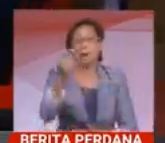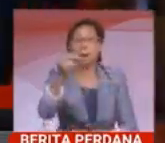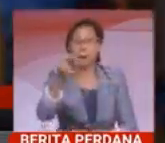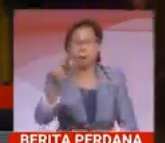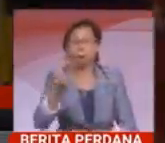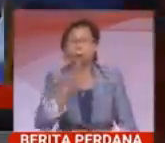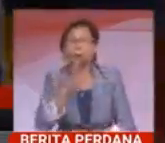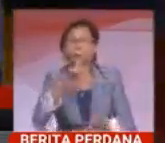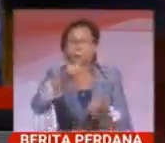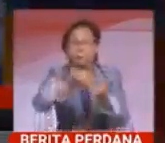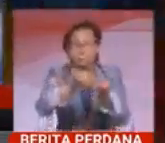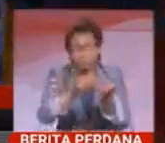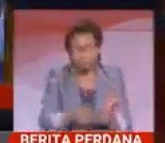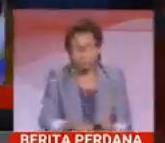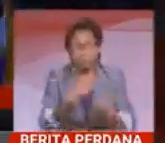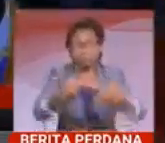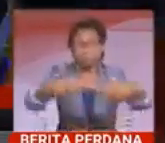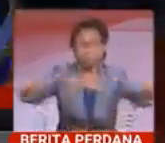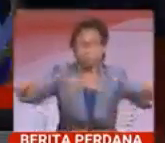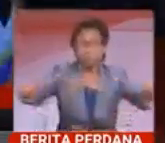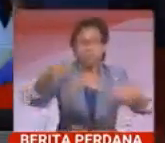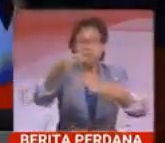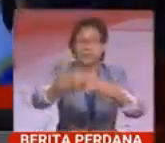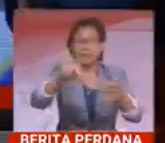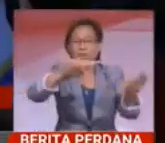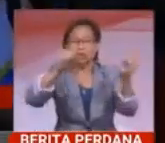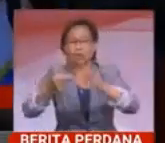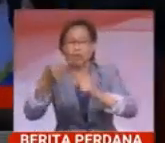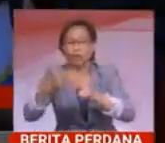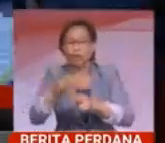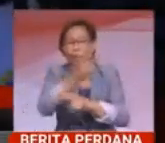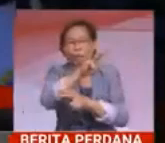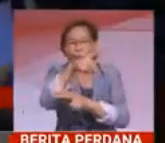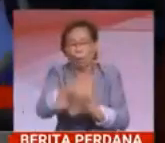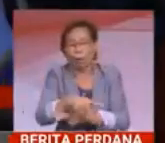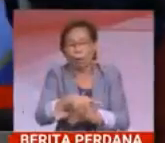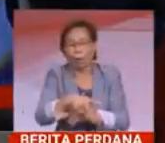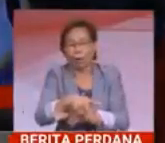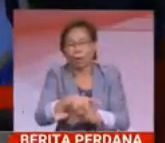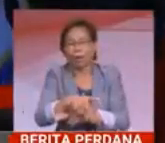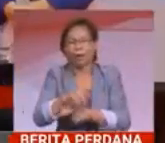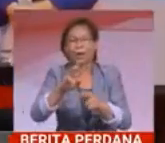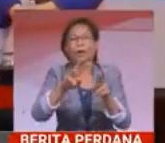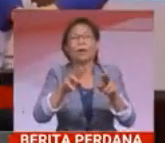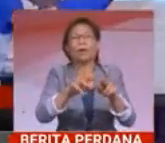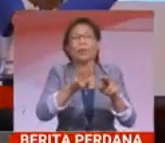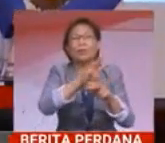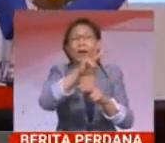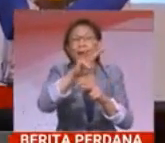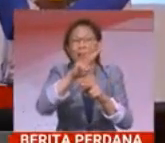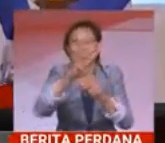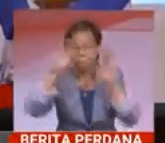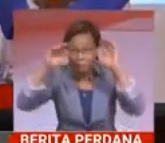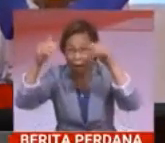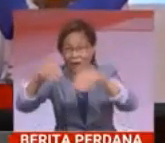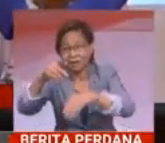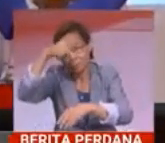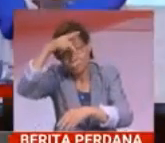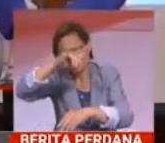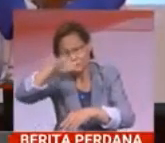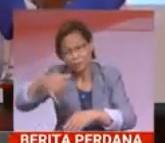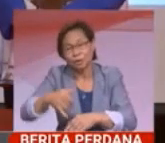nyoba cakap kepada media selepas melancarkan pencernaan wilayah persekutuan sebagai wilayah prihatin dipercaya